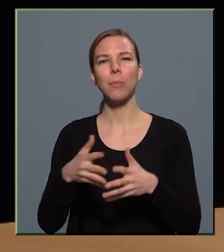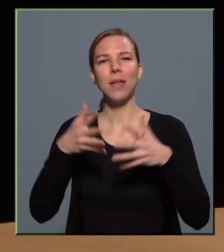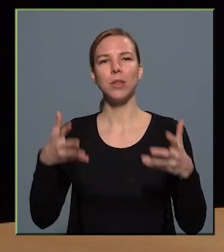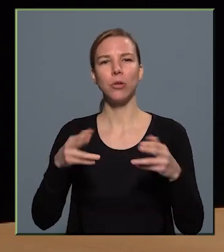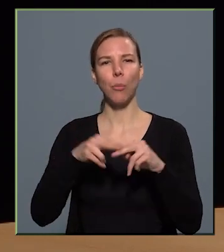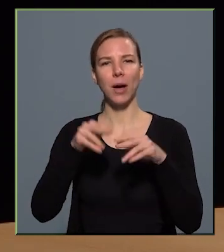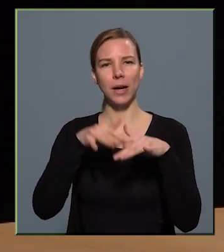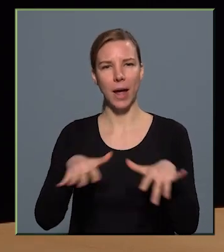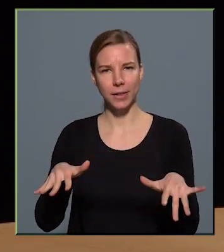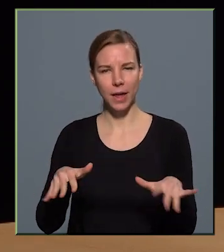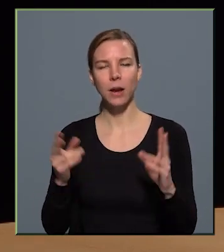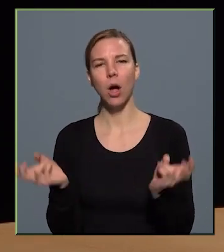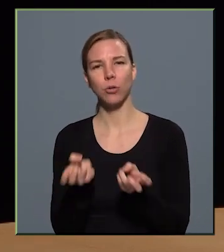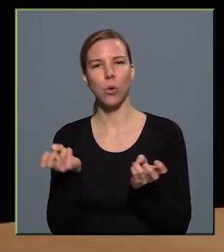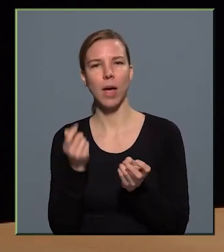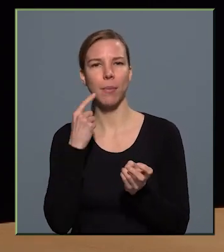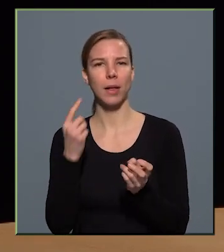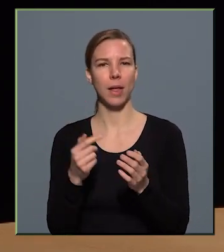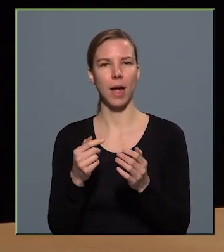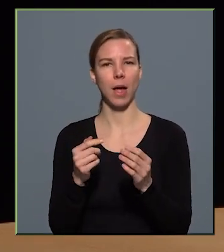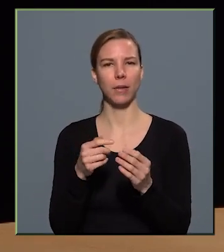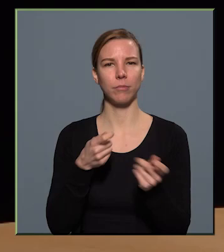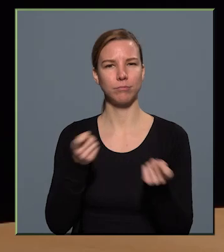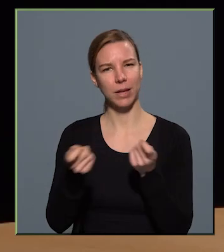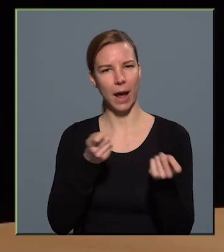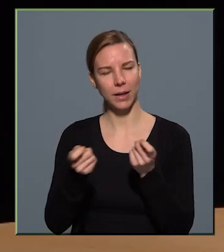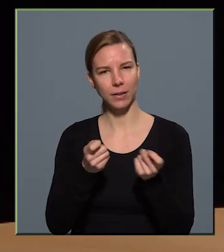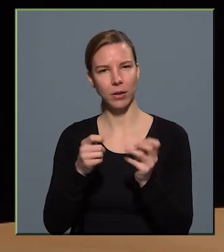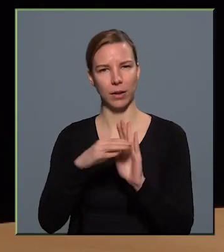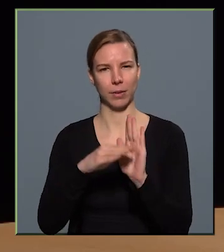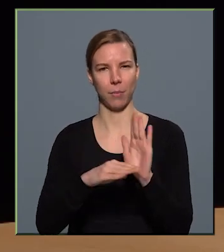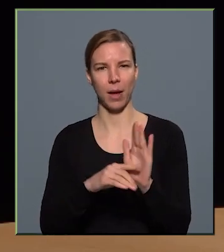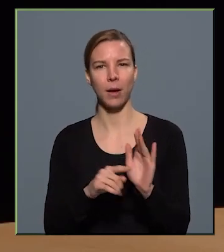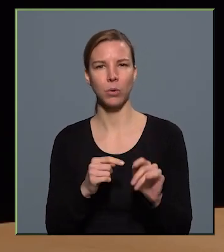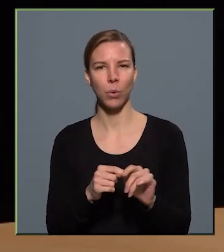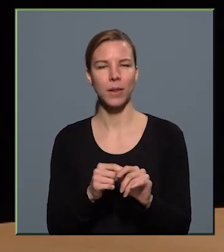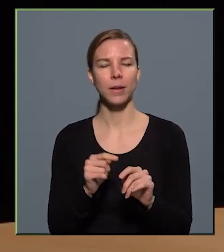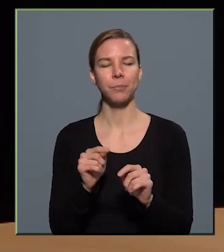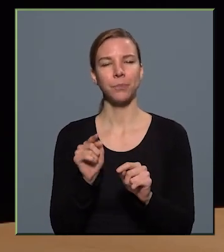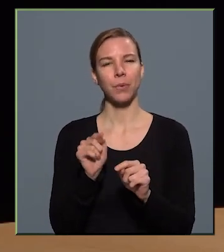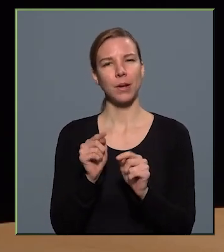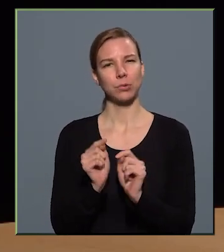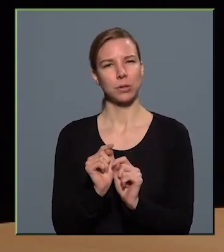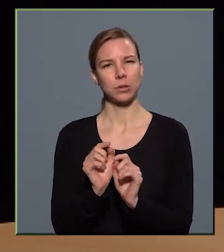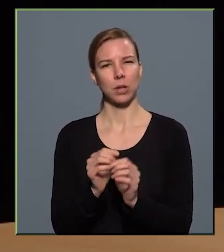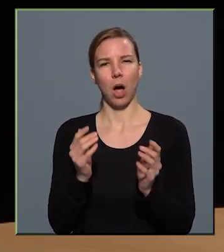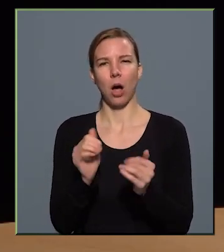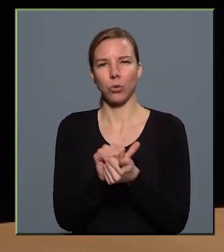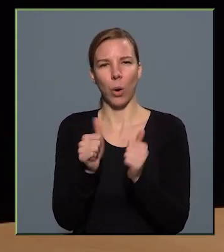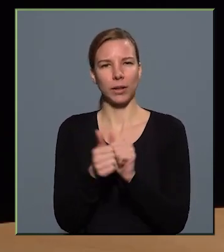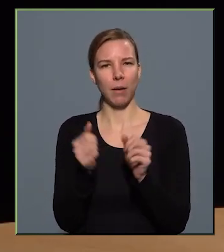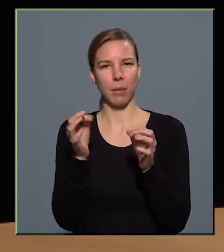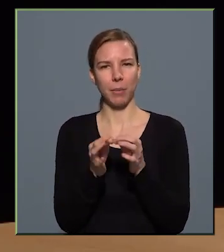hogy egy nagyobb motor sokkal könnyebben kezelhető, mint mondjuk egy kisebb. Tehát volt egy ilyen szándék. És akkor egyszer csak ez egy nagy történelmi pillanat